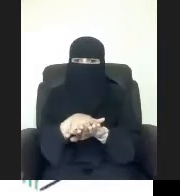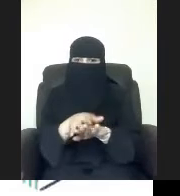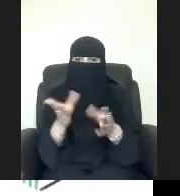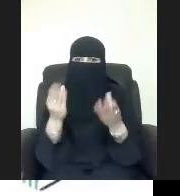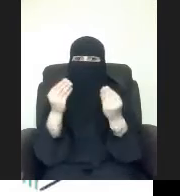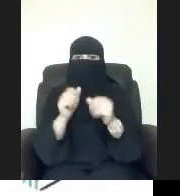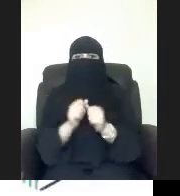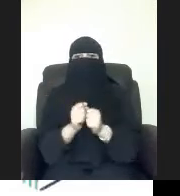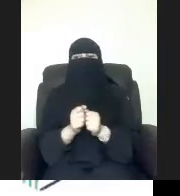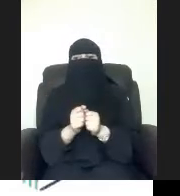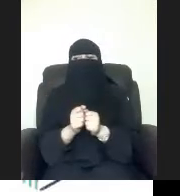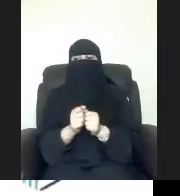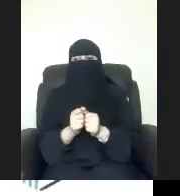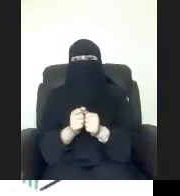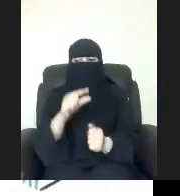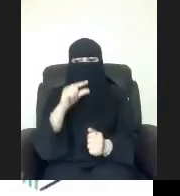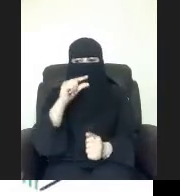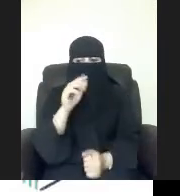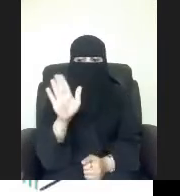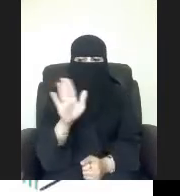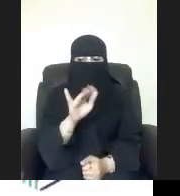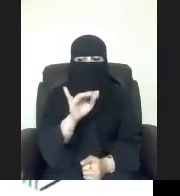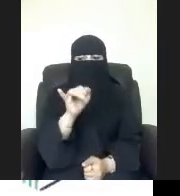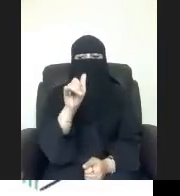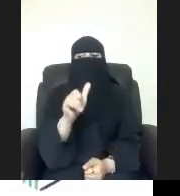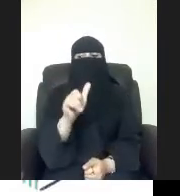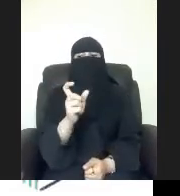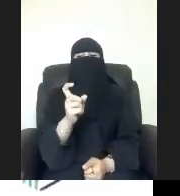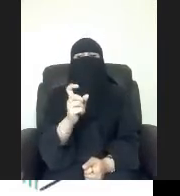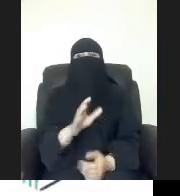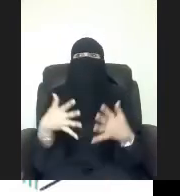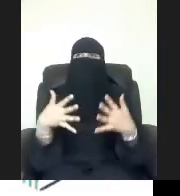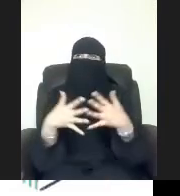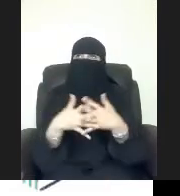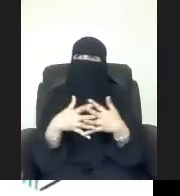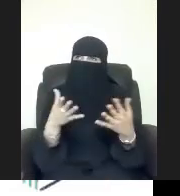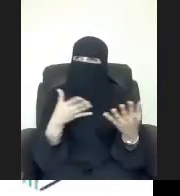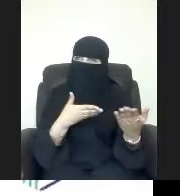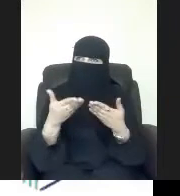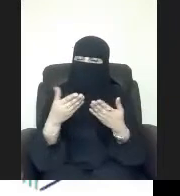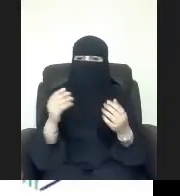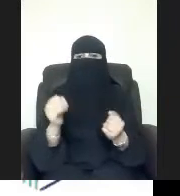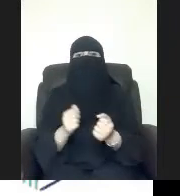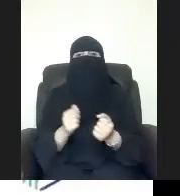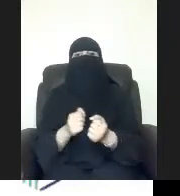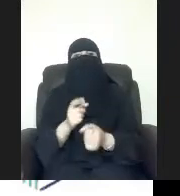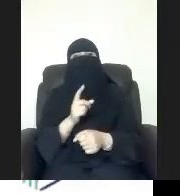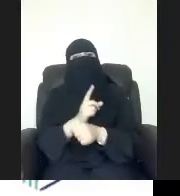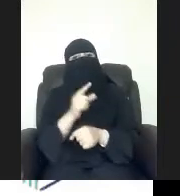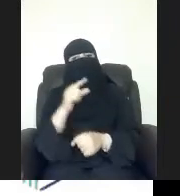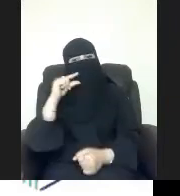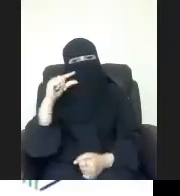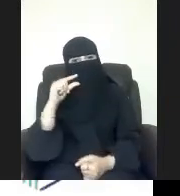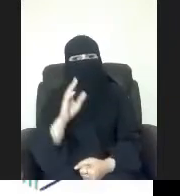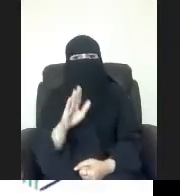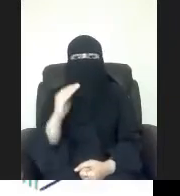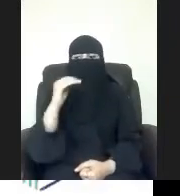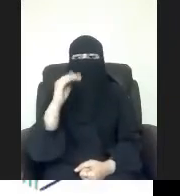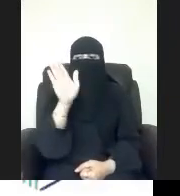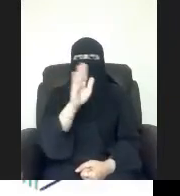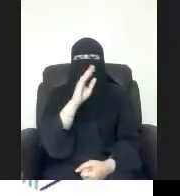لتطبيق التعلم المدمج بأبسط صورة، وشاركنا أيضا الدكتور حسن الزهراني بتجربته الشخصية في